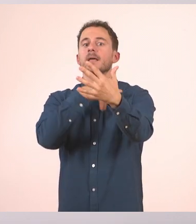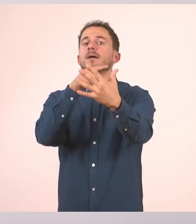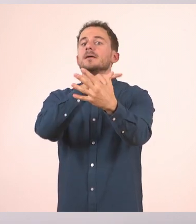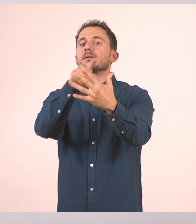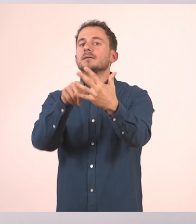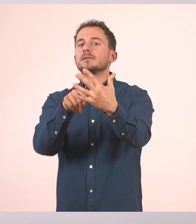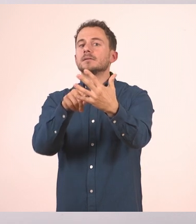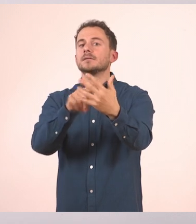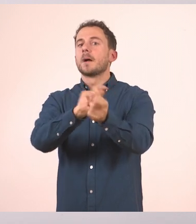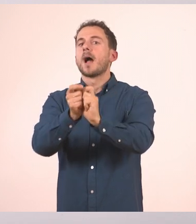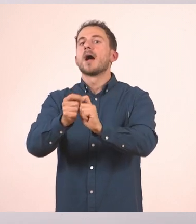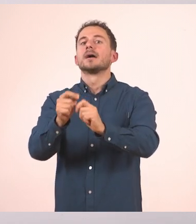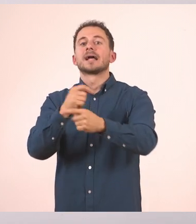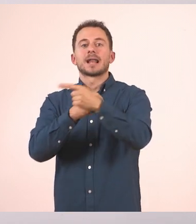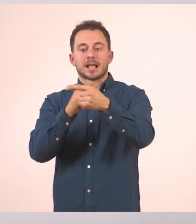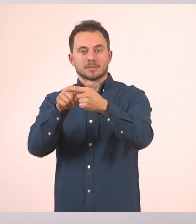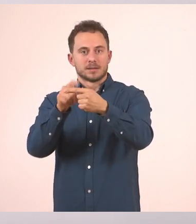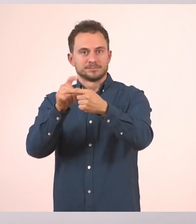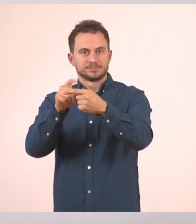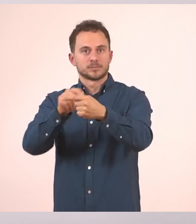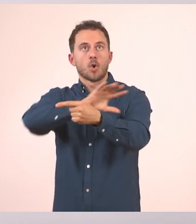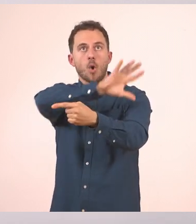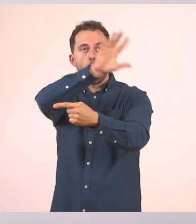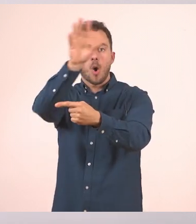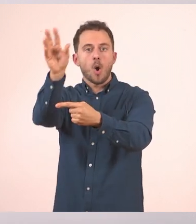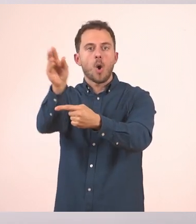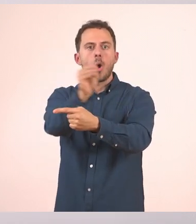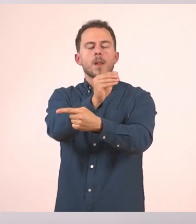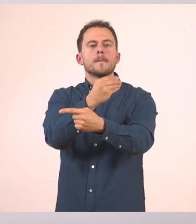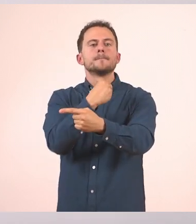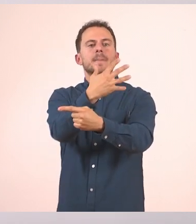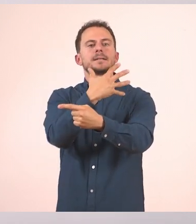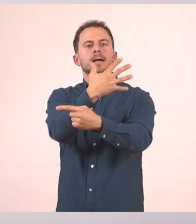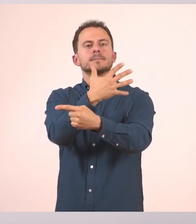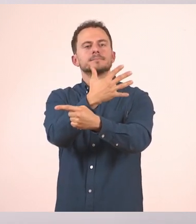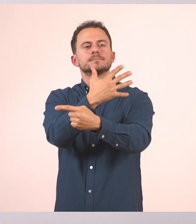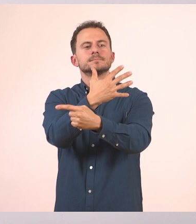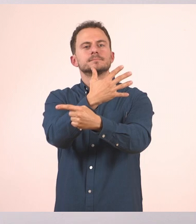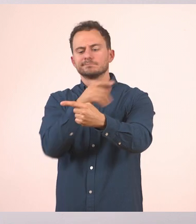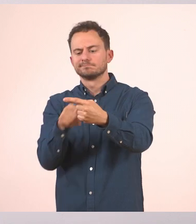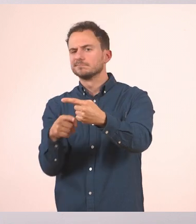Για να το γράψουμε σαν κλάσμα. Σας ρωτάω να μου το πείτε εσείς τώρα. Τι θα βάλω στον παρονομαστή.